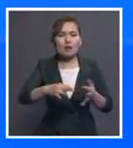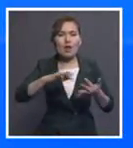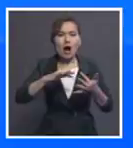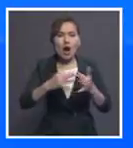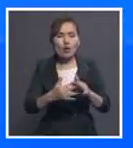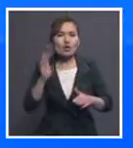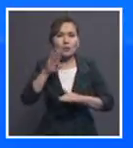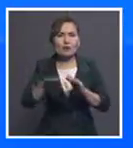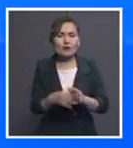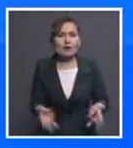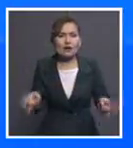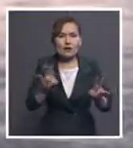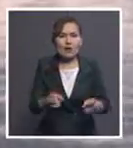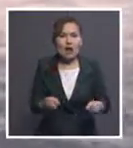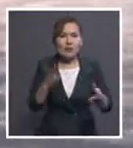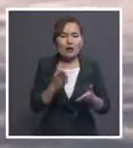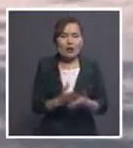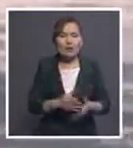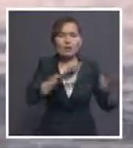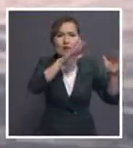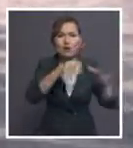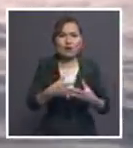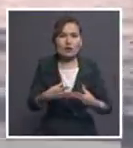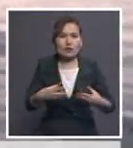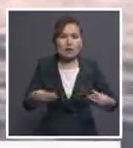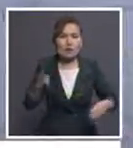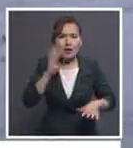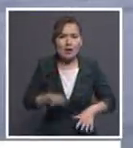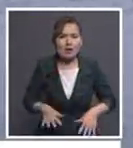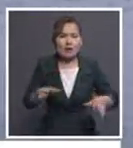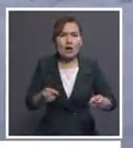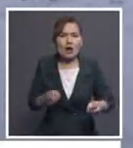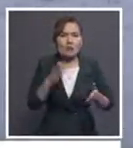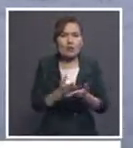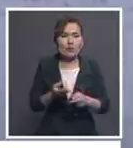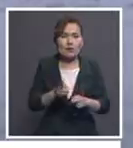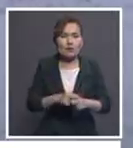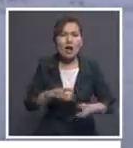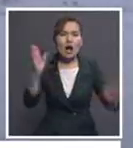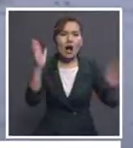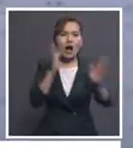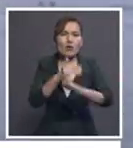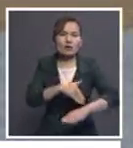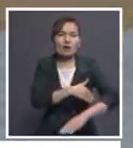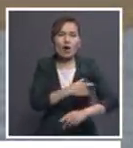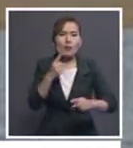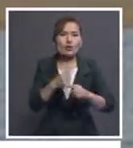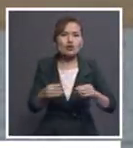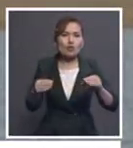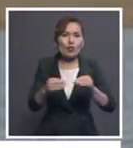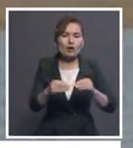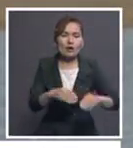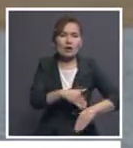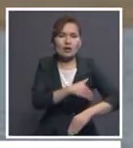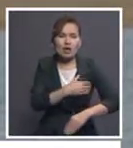басуы мүмкін. Күн күрт жылынса еріген қар суынан қауіп бар. Ал синоптиктер осы аптаның өзінде ауа температурасы плюс 10 градусқа